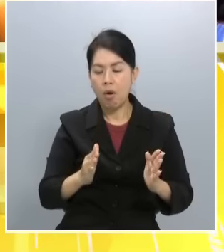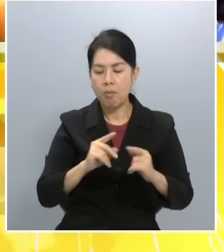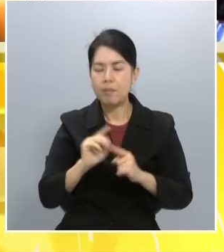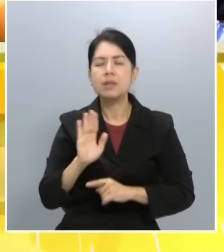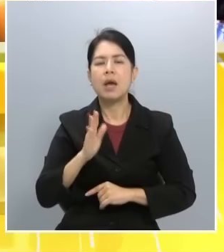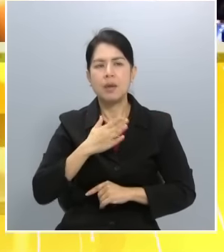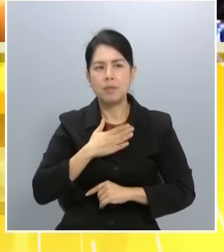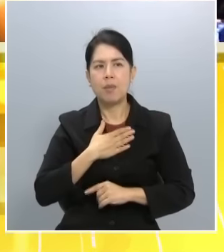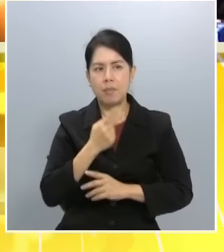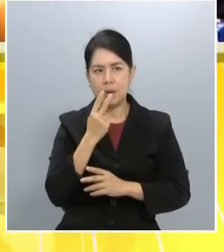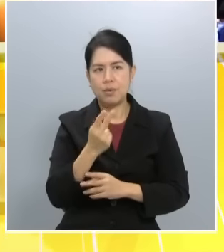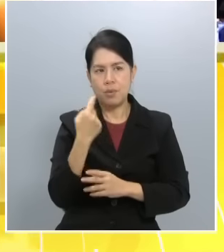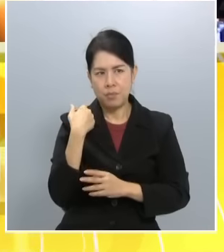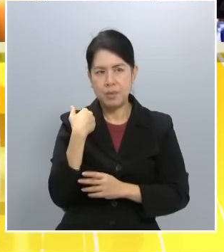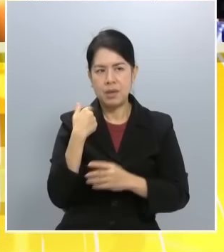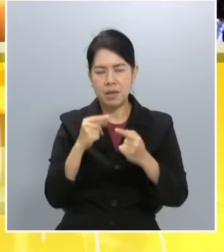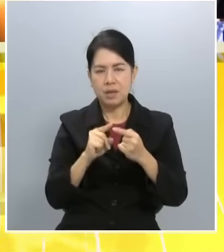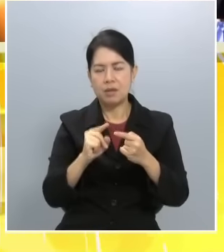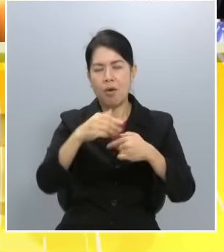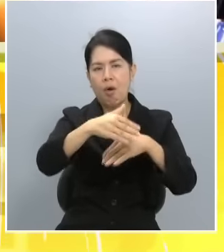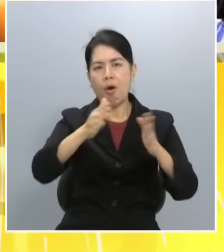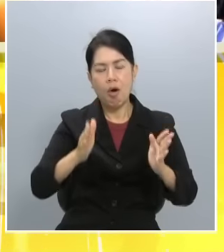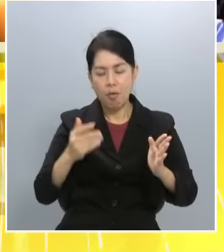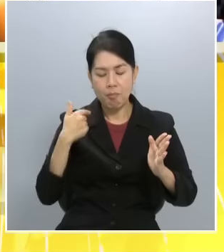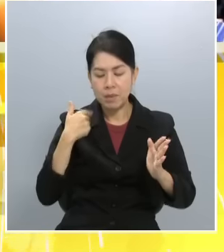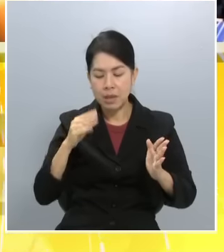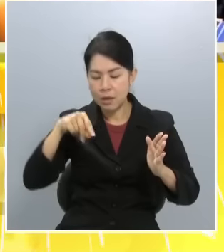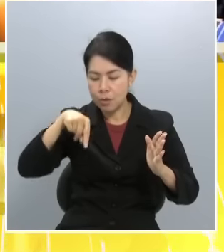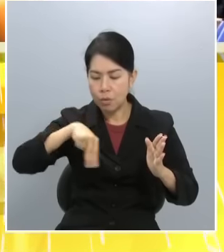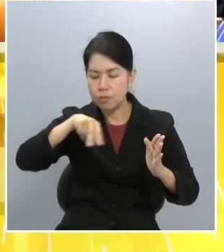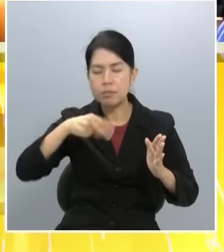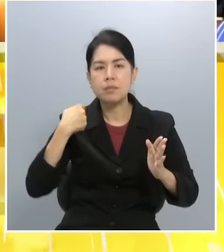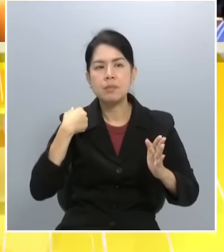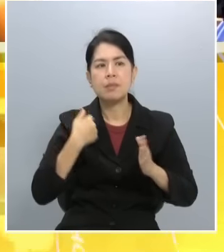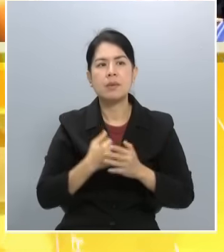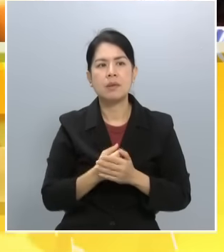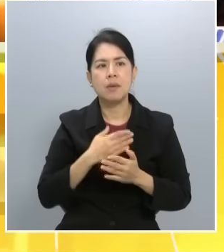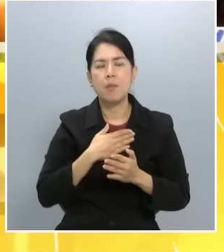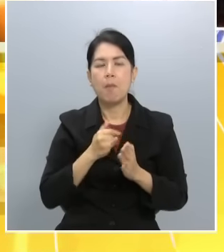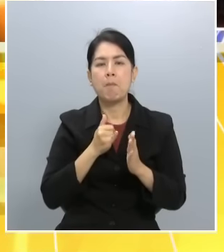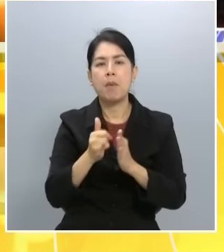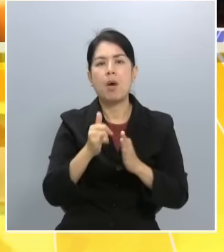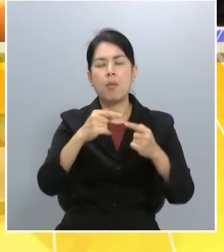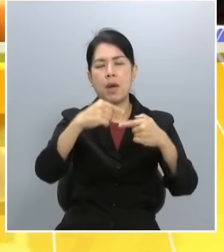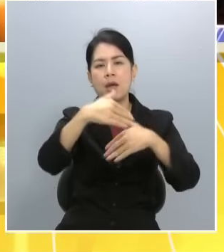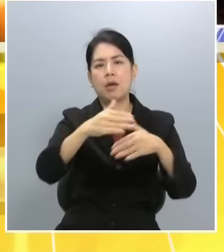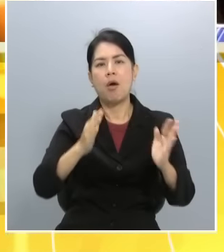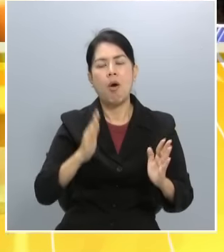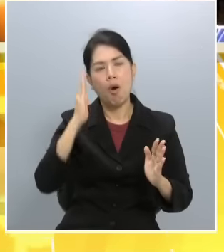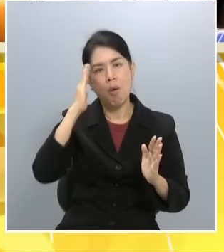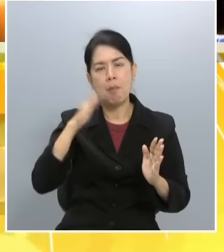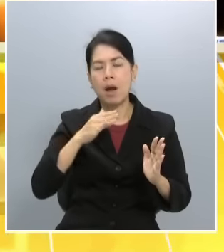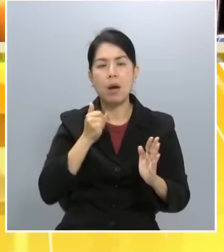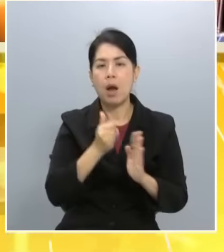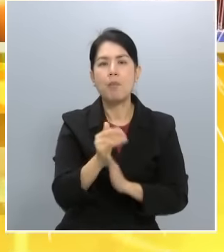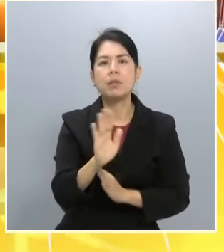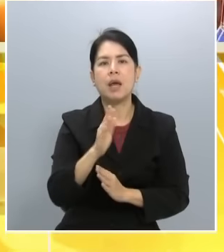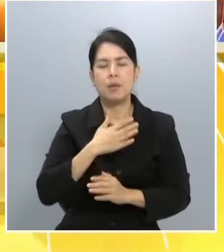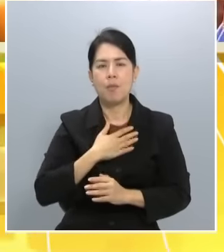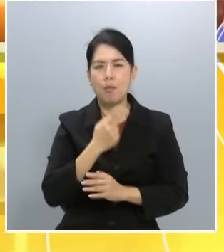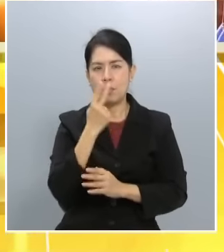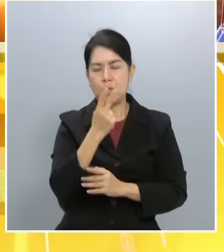แค่พื้นที่ที่เขาหัวงามพื้นที่หัวงามเราเข้าไม่ได้อยู่แล้วครับ ไม่ได้เห็นห้องพักหรือห้องอะไรเลย ผมเข้าไม่ได้ครับเราอยู่แค่ข้างหน้าชั้นเนี่ยนะครับ